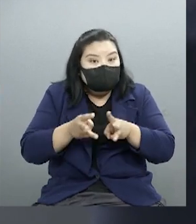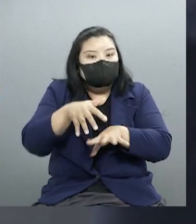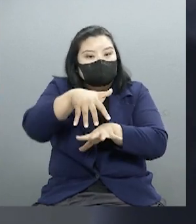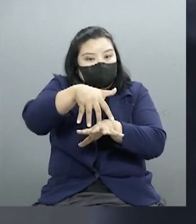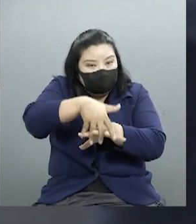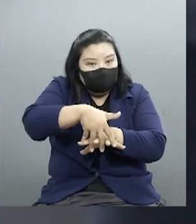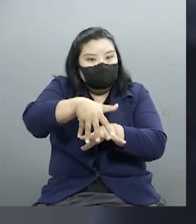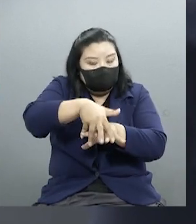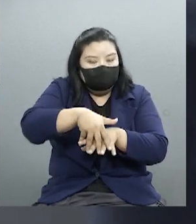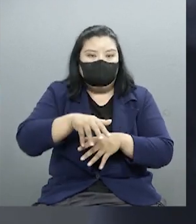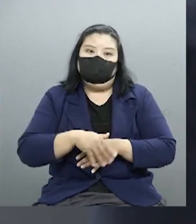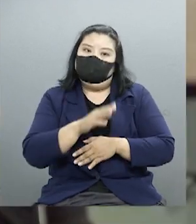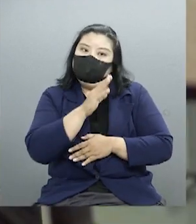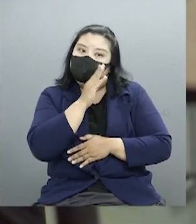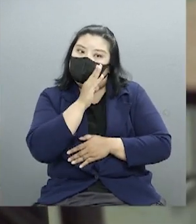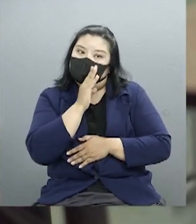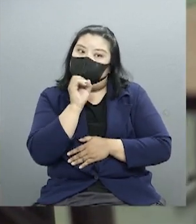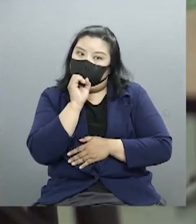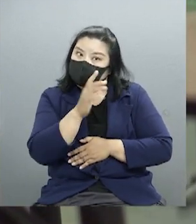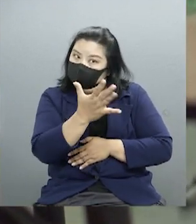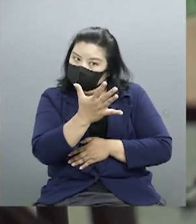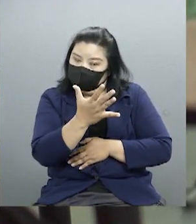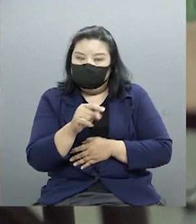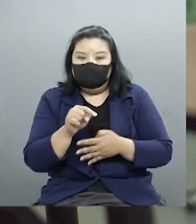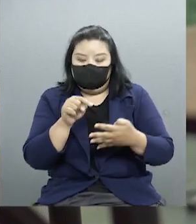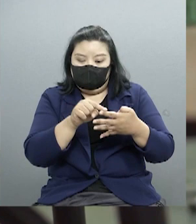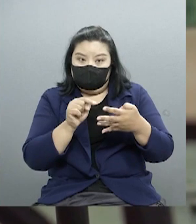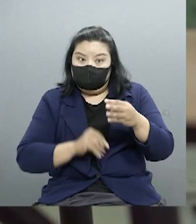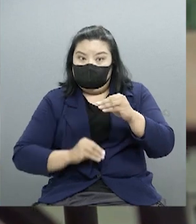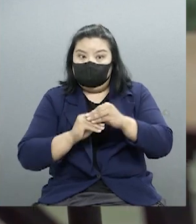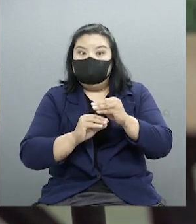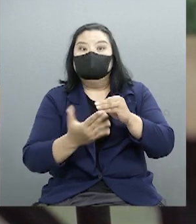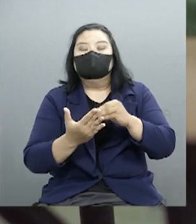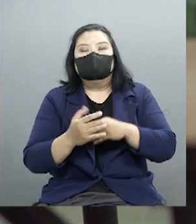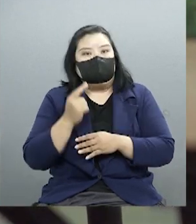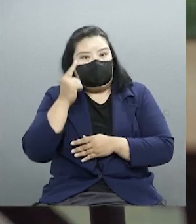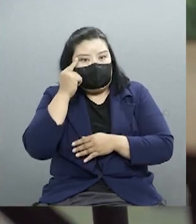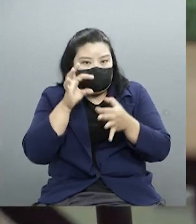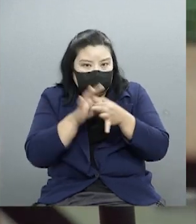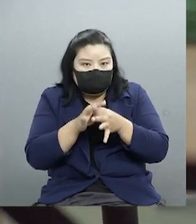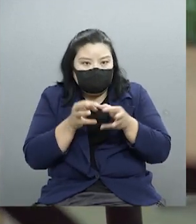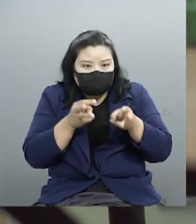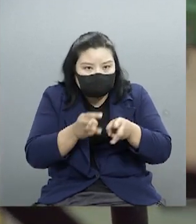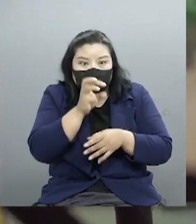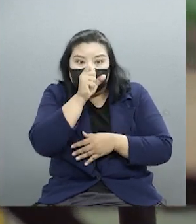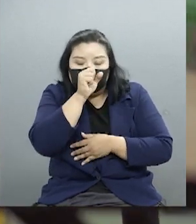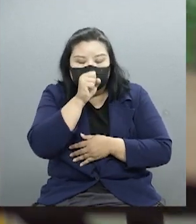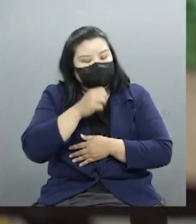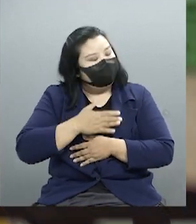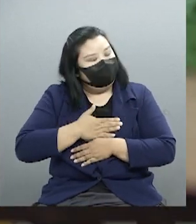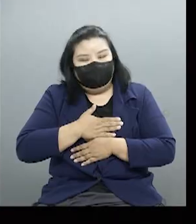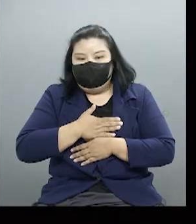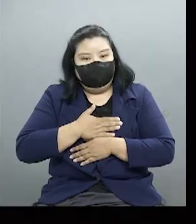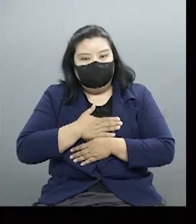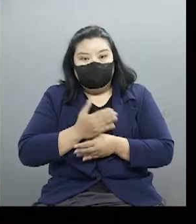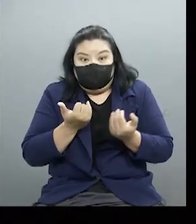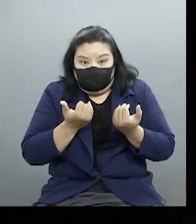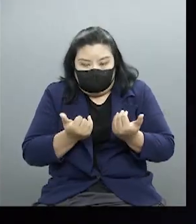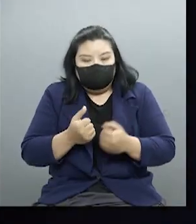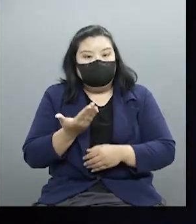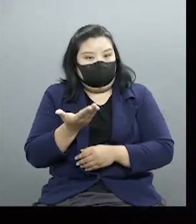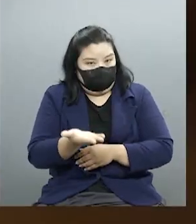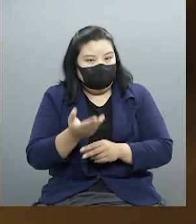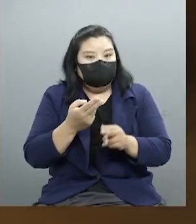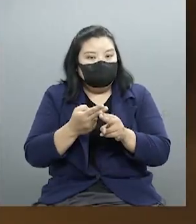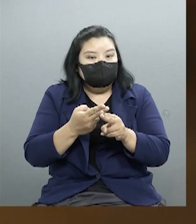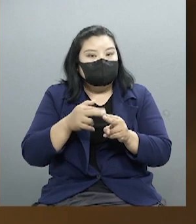ธีการทอหากทางรายการไม่ระบุปัจจัยทั้ง2 อย่างนี้ก็อาจจะทำให้ผลการทดสอบคลาดเคลื่อนได้จากความคิดเห็นของ